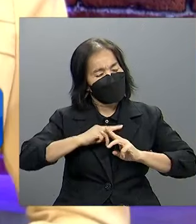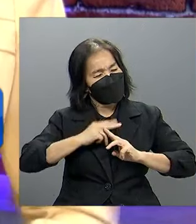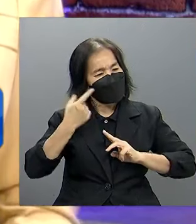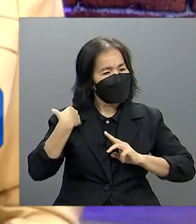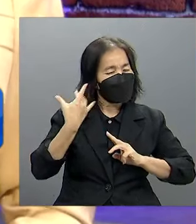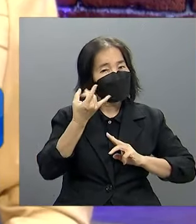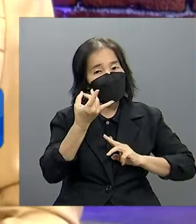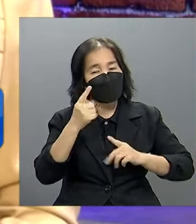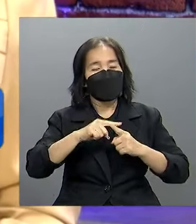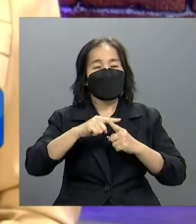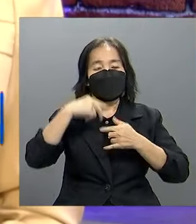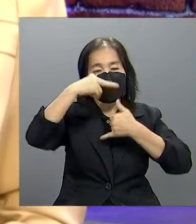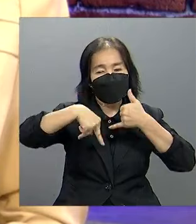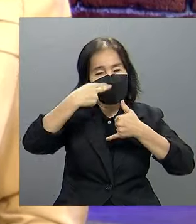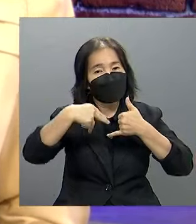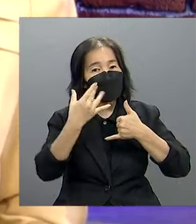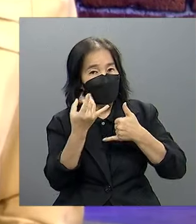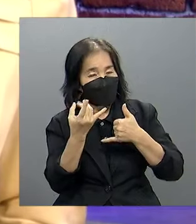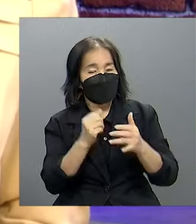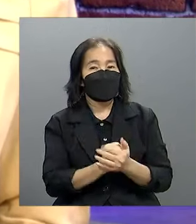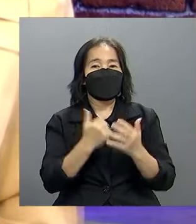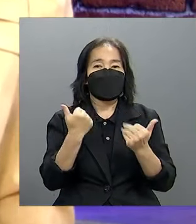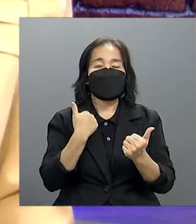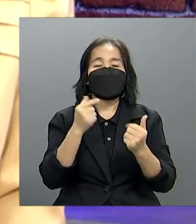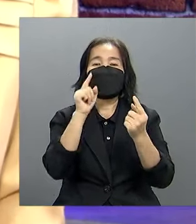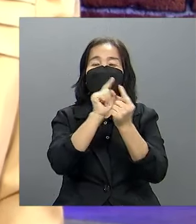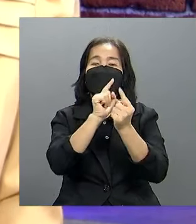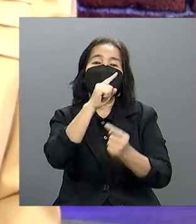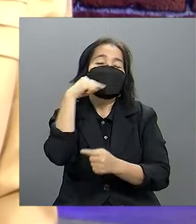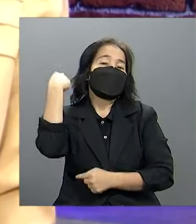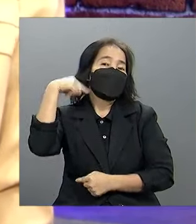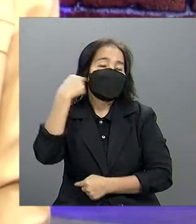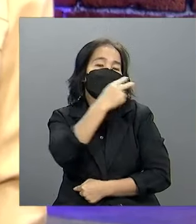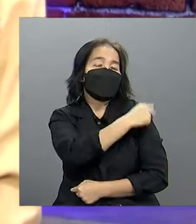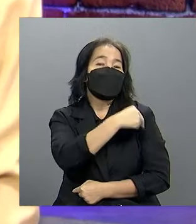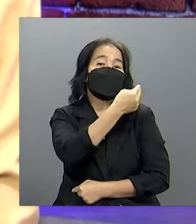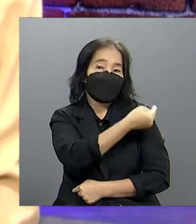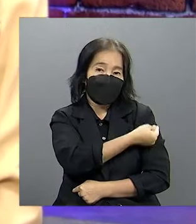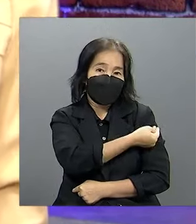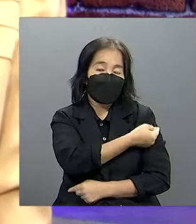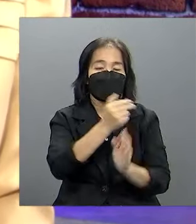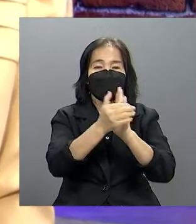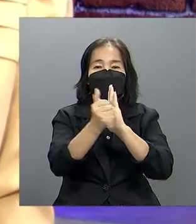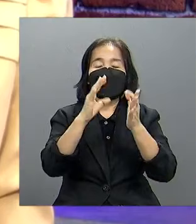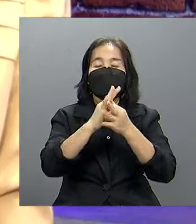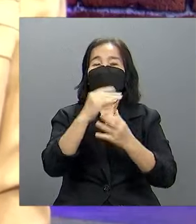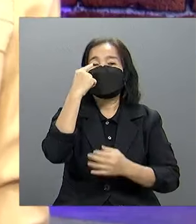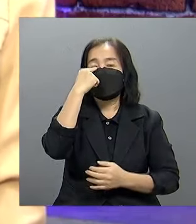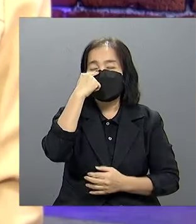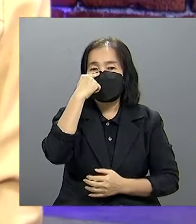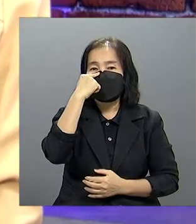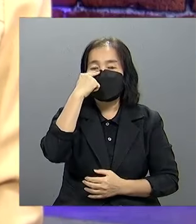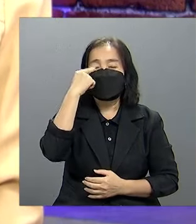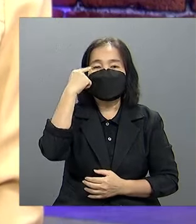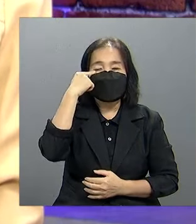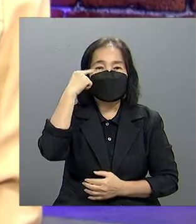ด้วยค่ะร่วมพูดคุยกับแพทย์หญิงนวรัตน์อภิรักษ์กิตติกุลภาควิชาโสตศนาสิกวิทยาคณะแพทยศาสตร์ม